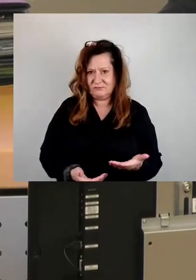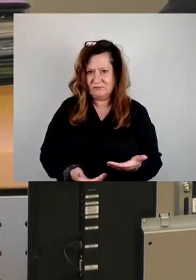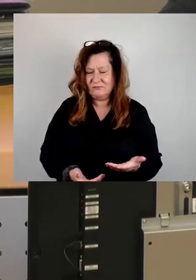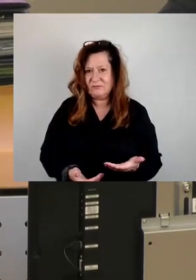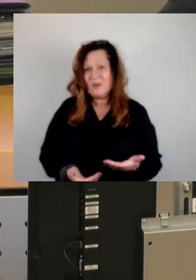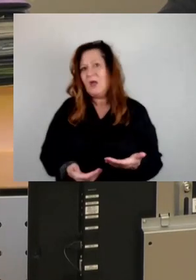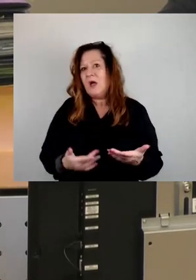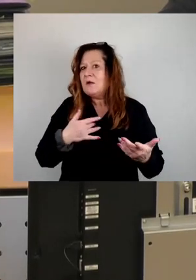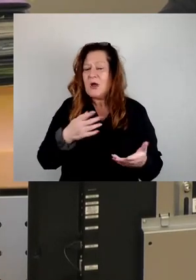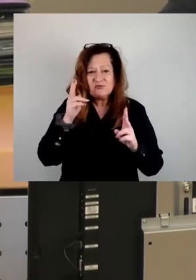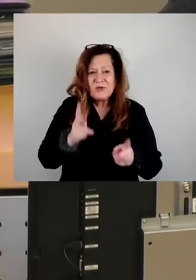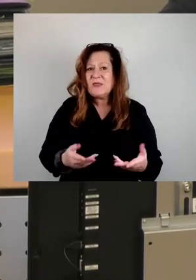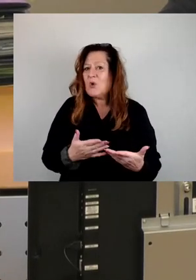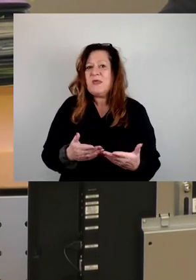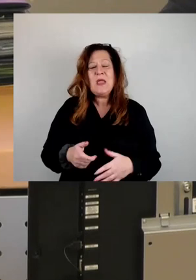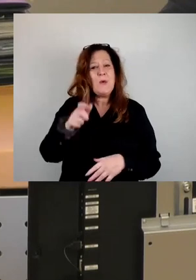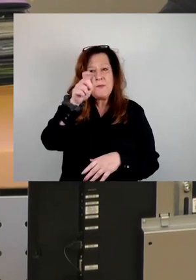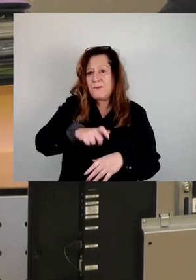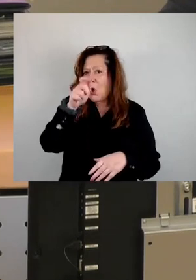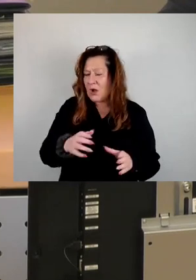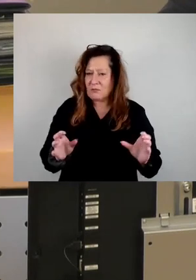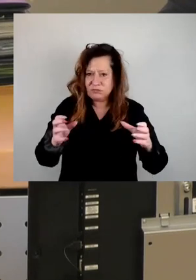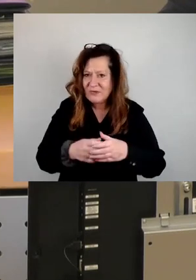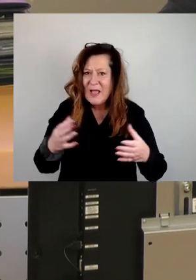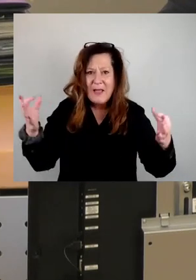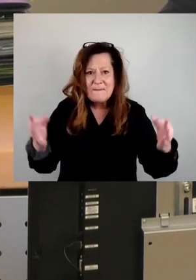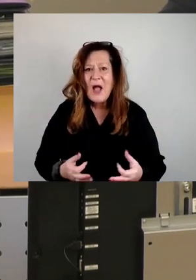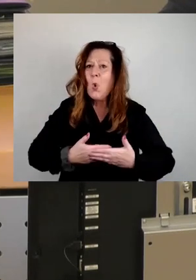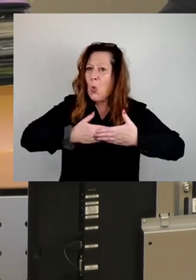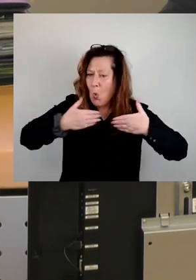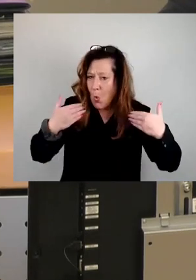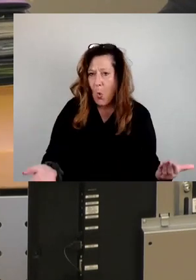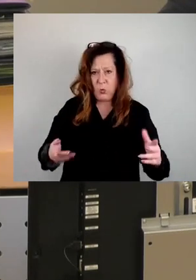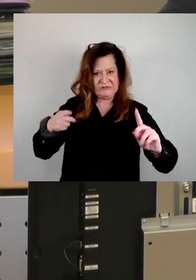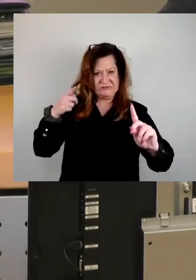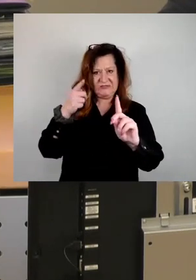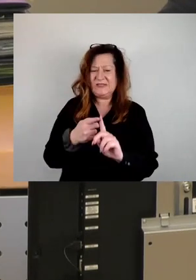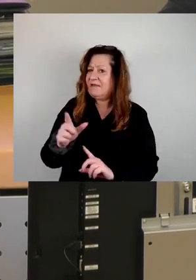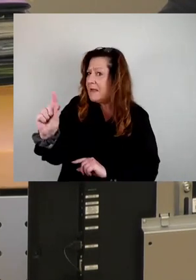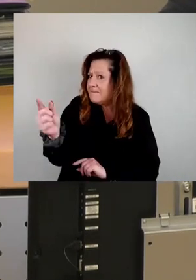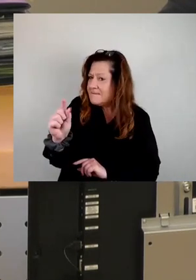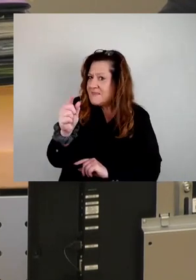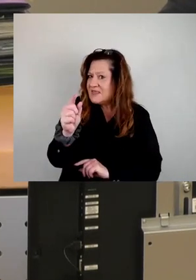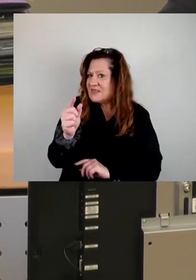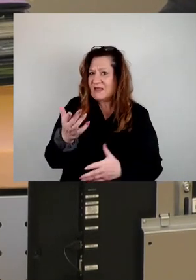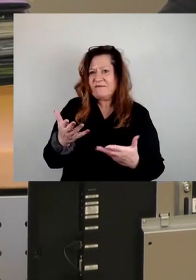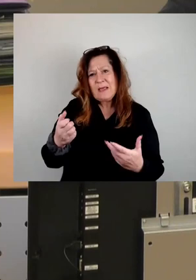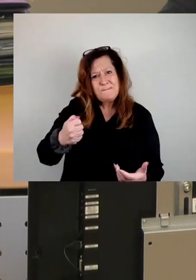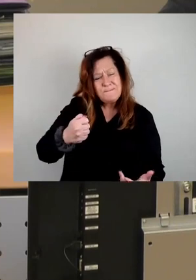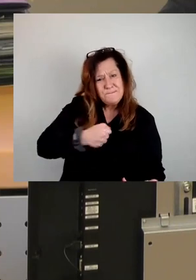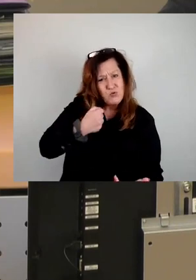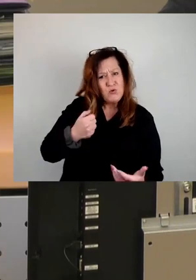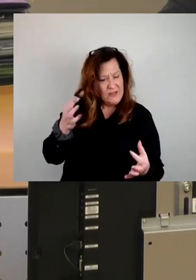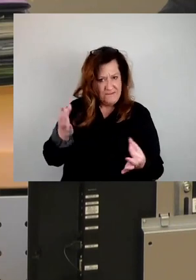Bürgerschaft sich dahinter versammeln kann. Wir brauchen auch mal ein paar große Ziele, ein bisschen was, ja, was ein bisschen Mut erfordert, wo